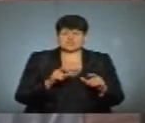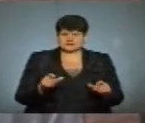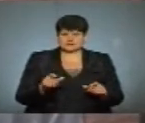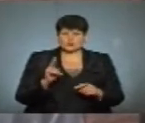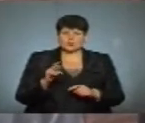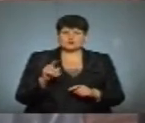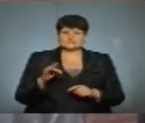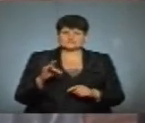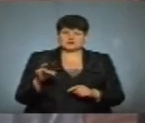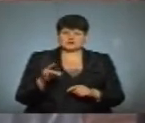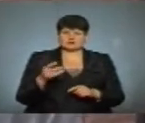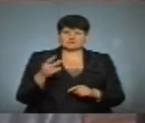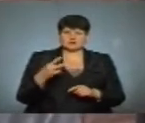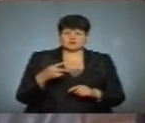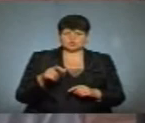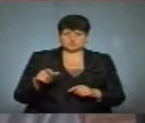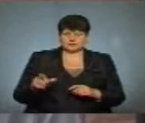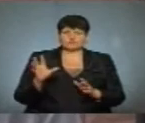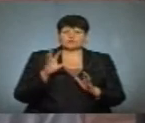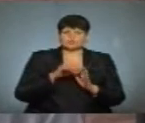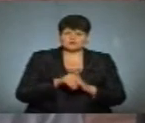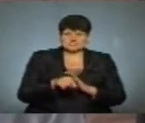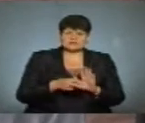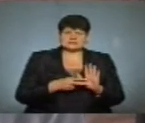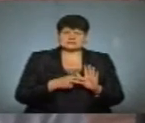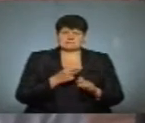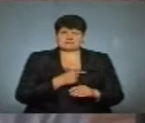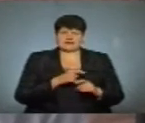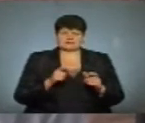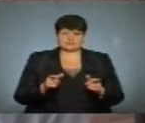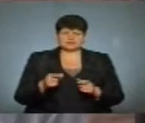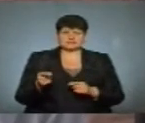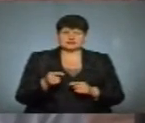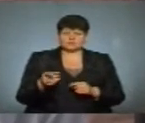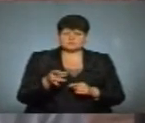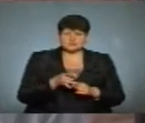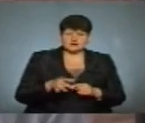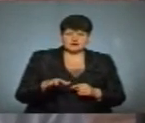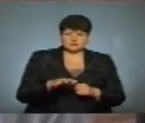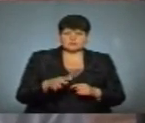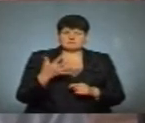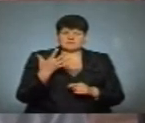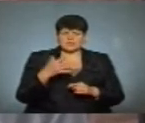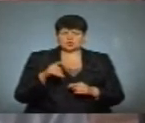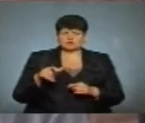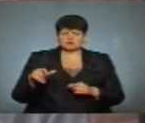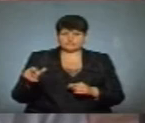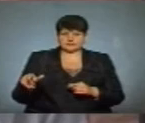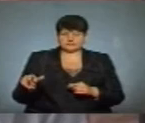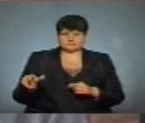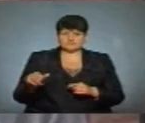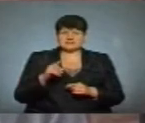Козівський район. 20 чоловік, в тому числі 7 медиків. В Тернопільському районі 5 чоловік.